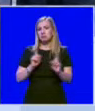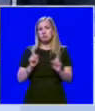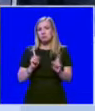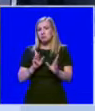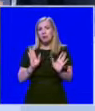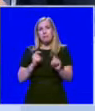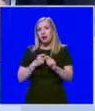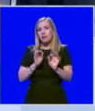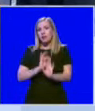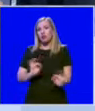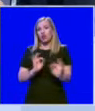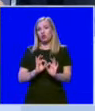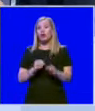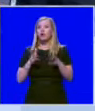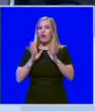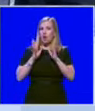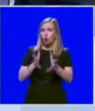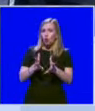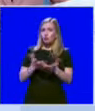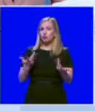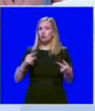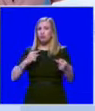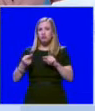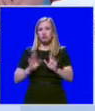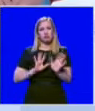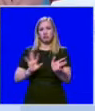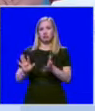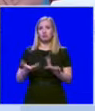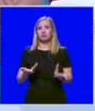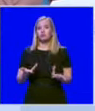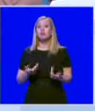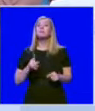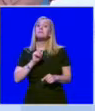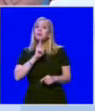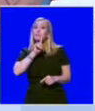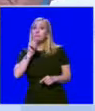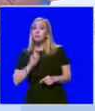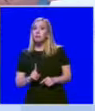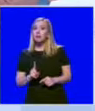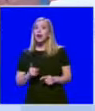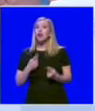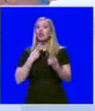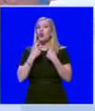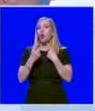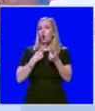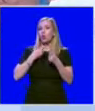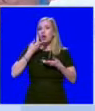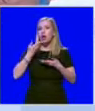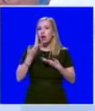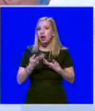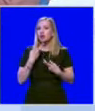обграждахме трибуната. Вижте, това е лошото и това отвръщава хората. Да попитам и друго. Тона, който се забелязва вече в откритата